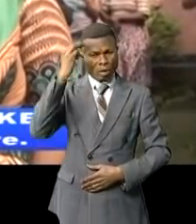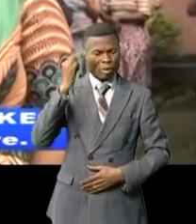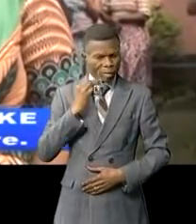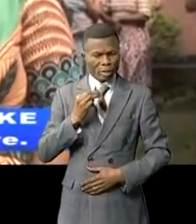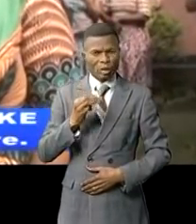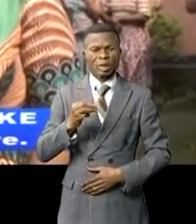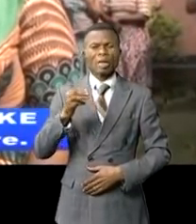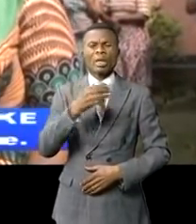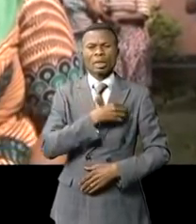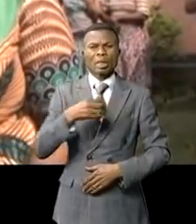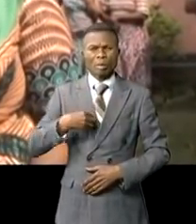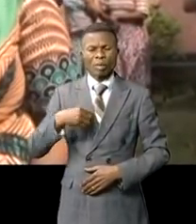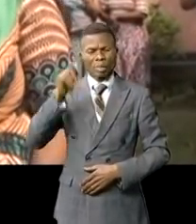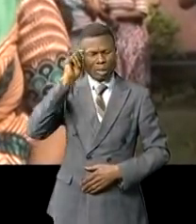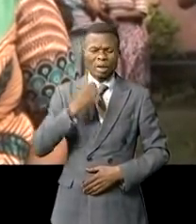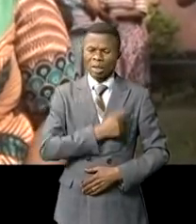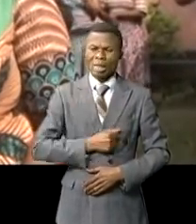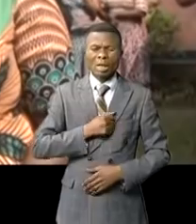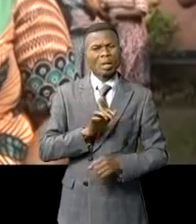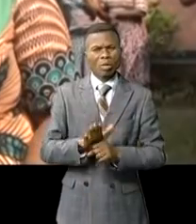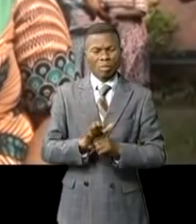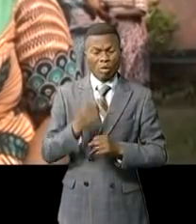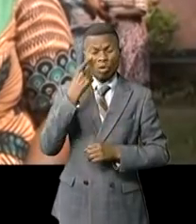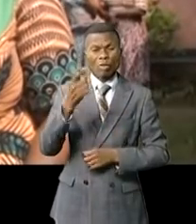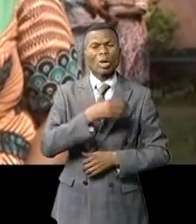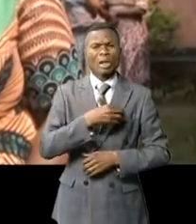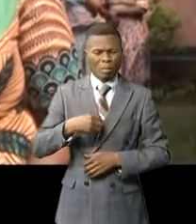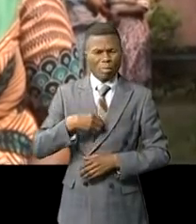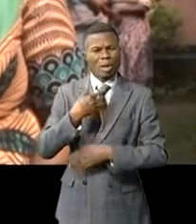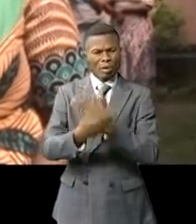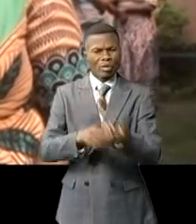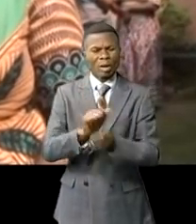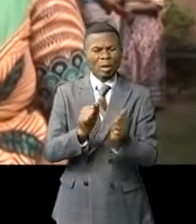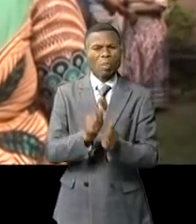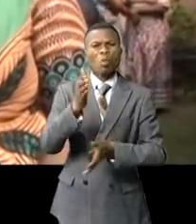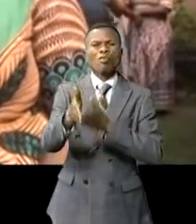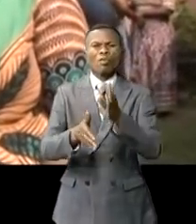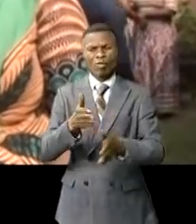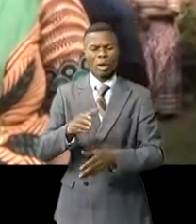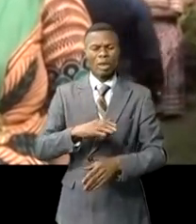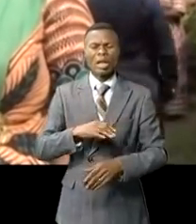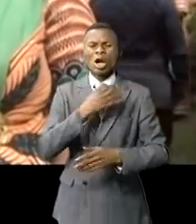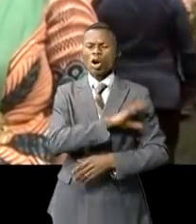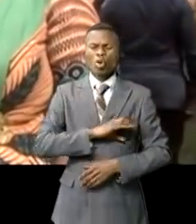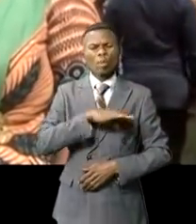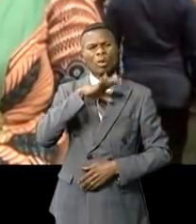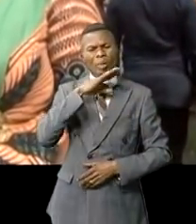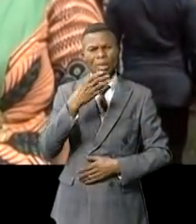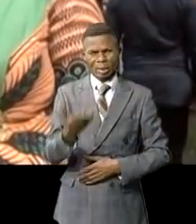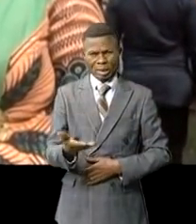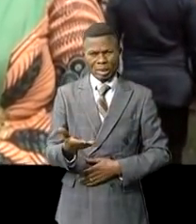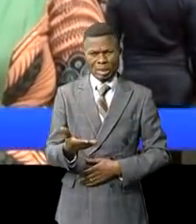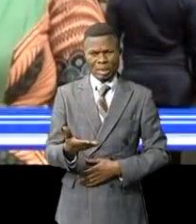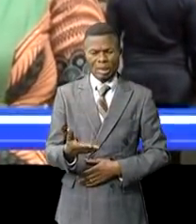genre, nous regrettons vraiment de voir que c'est la femme qui est dans une sale affaire, parce que c'est